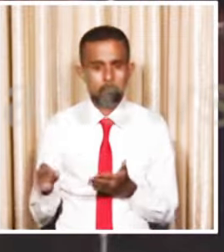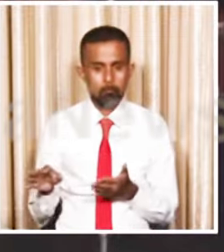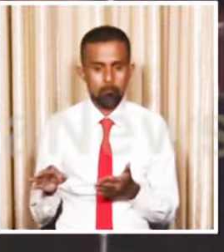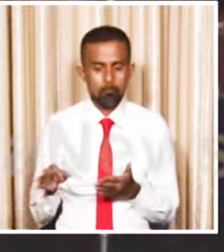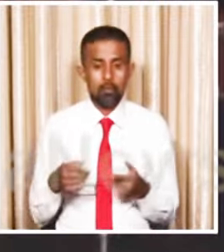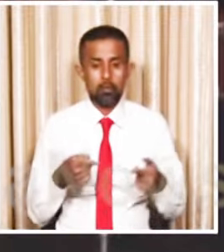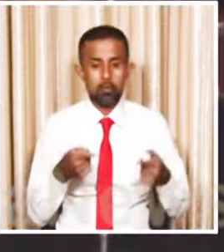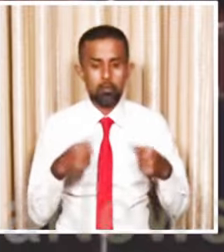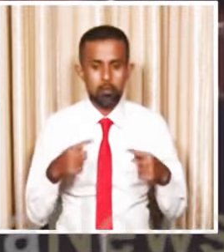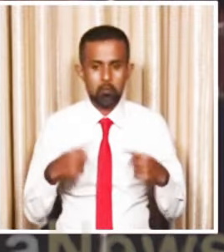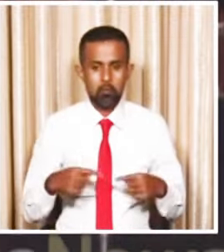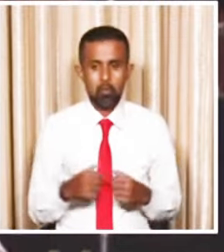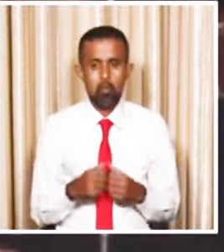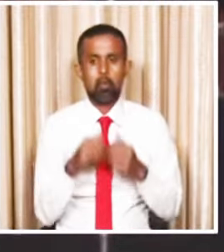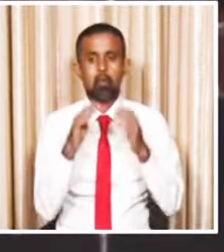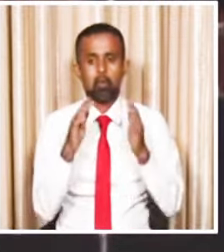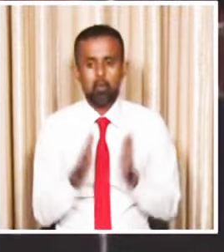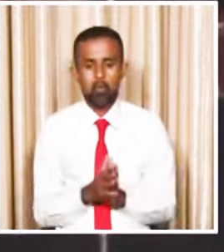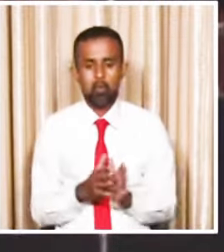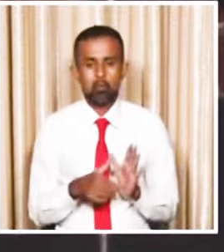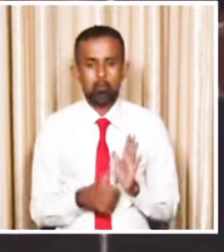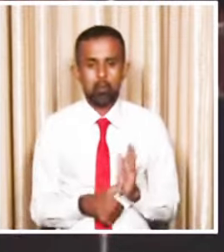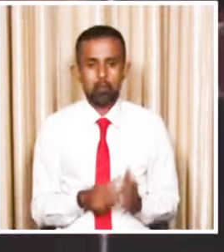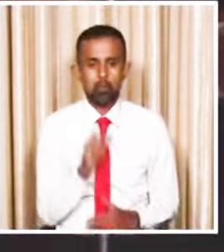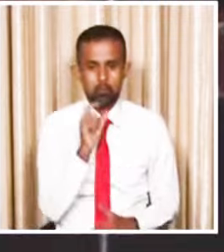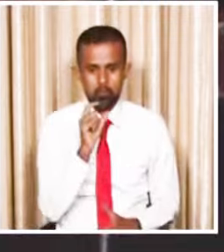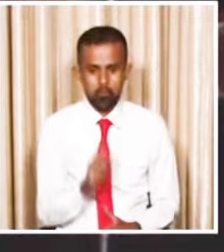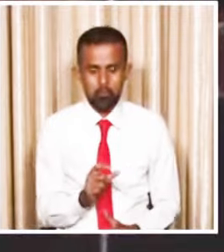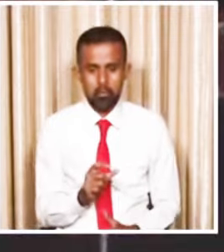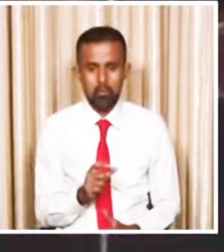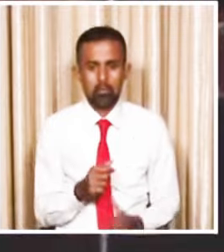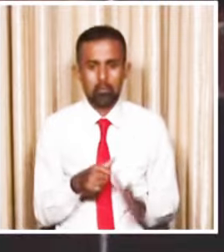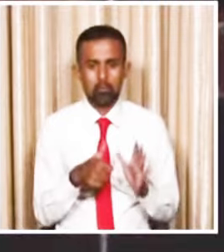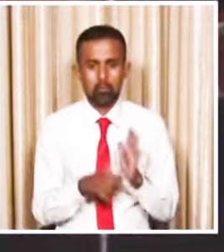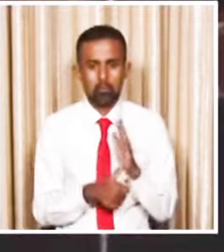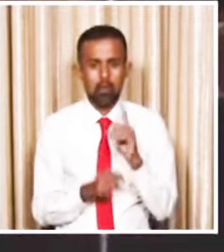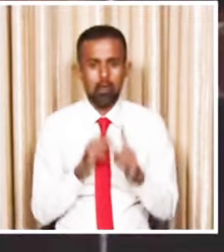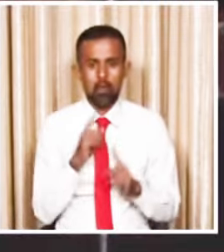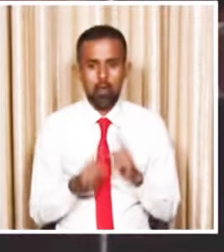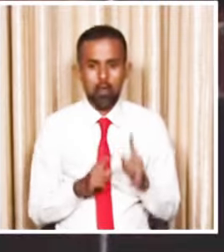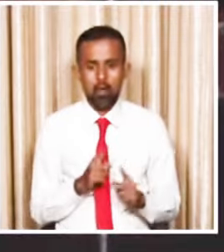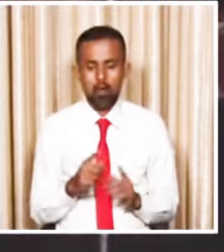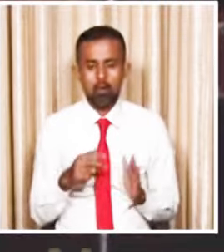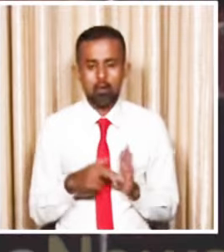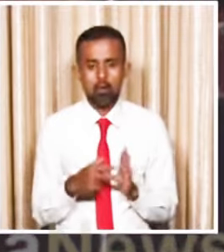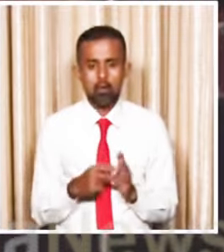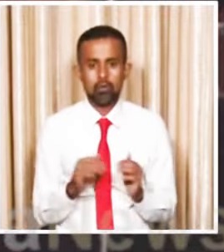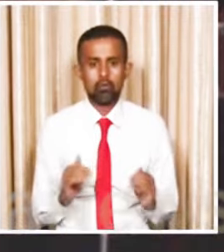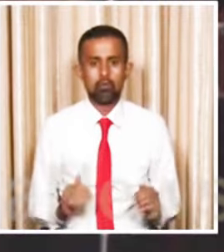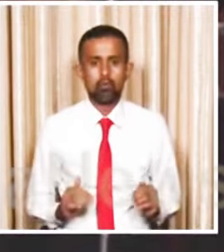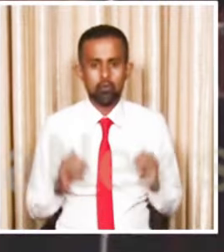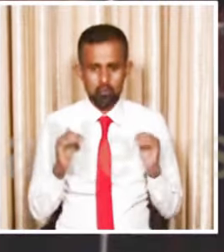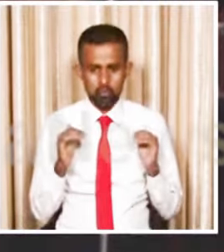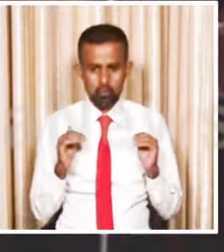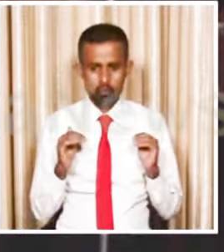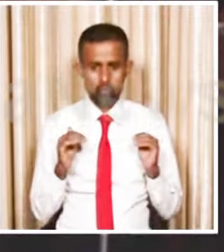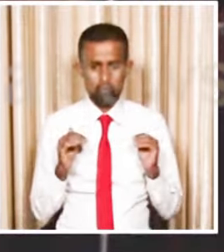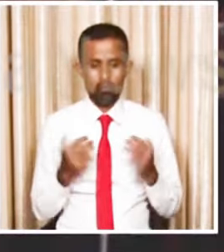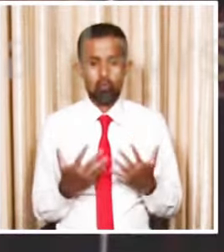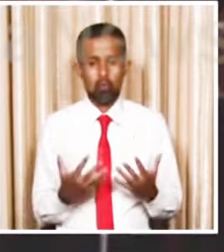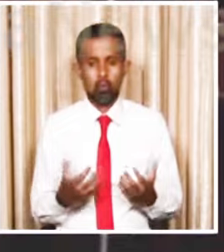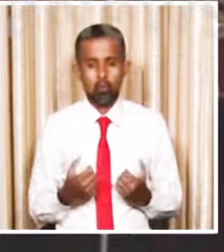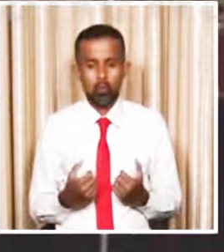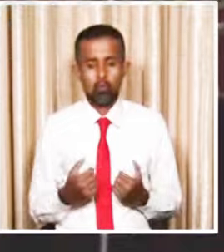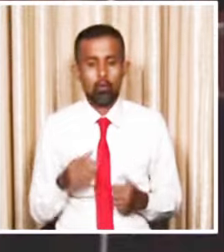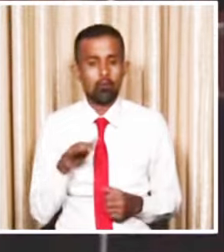ఇతని పస్తి మీ సమస్త పనత దిహా బలుహామ మీ పనతే కథాకరాన్ని మీ ఆర్థిక సంవర్ధన కిరీమ సందహ అవశ్యకని